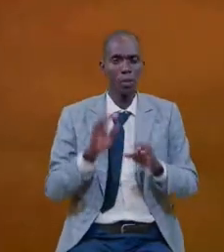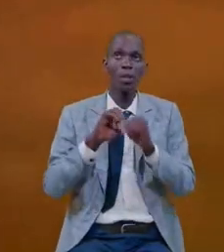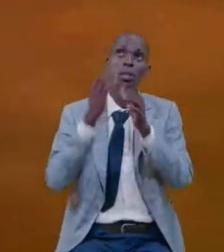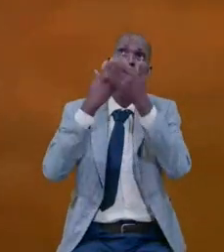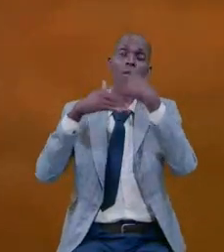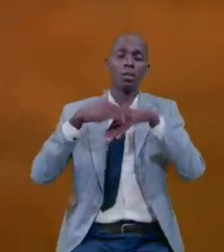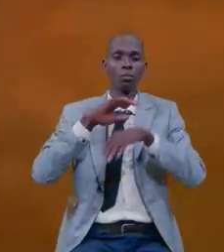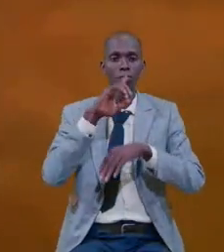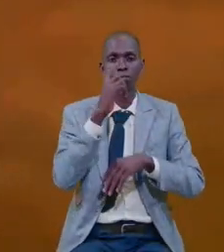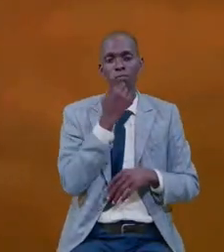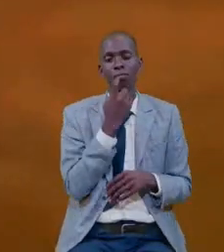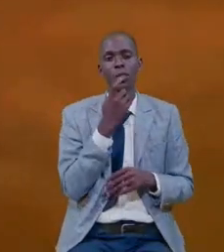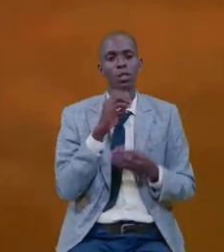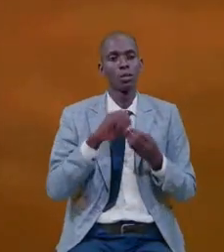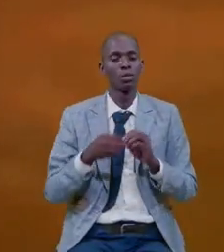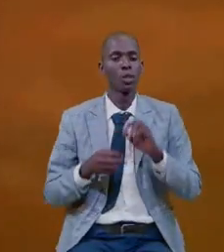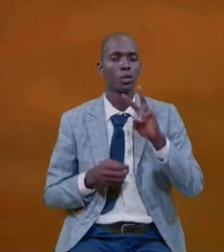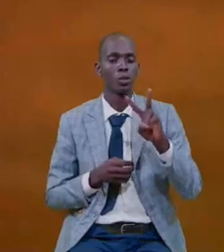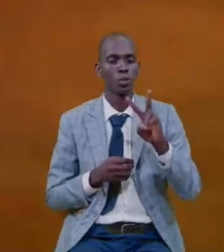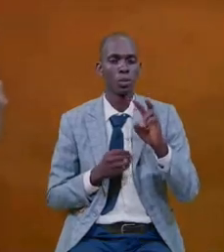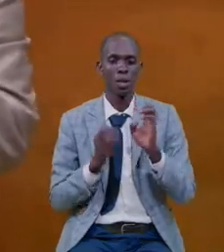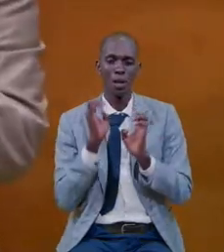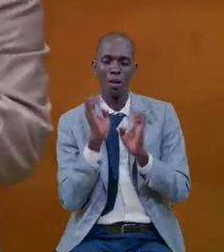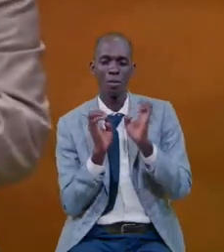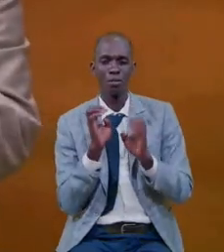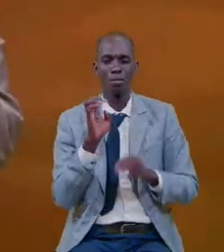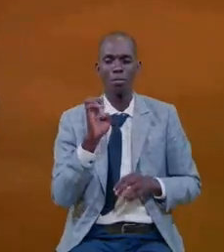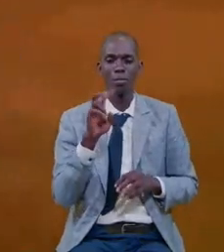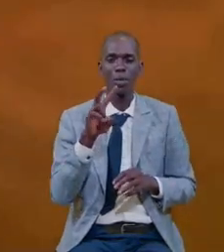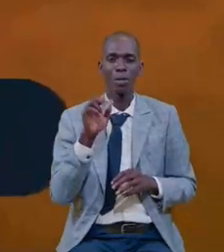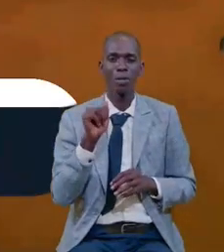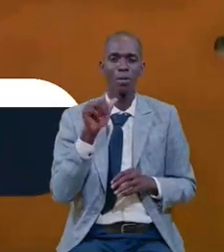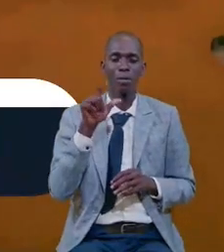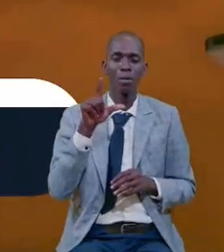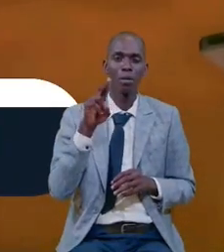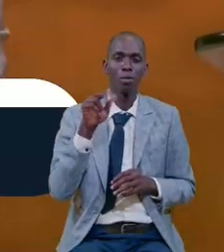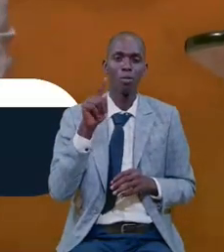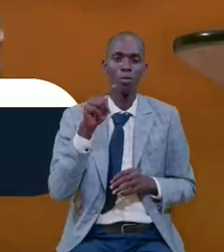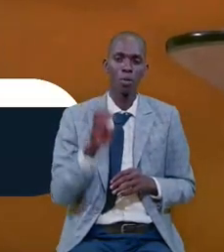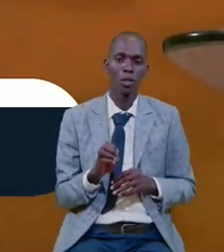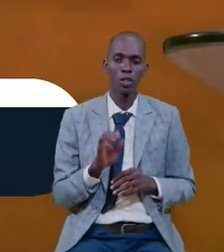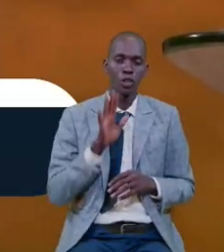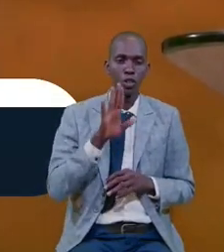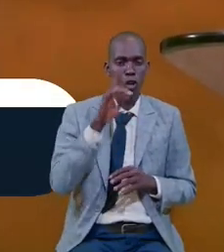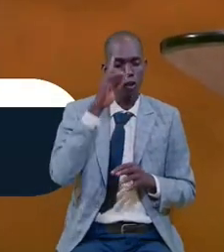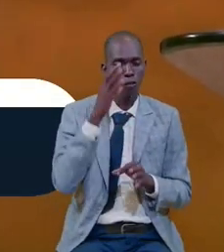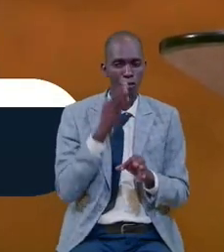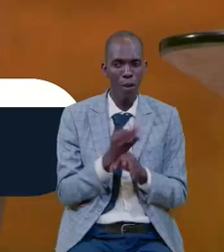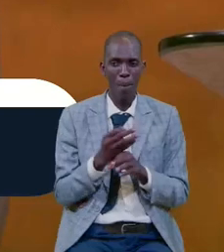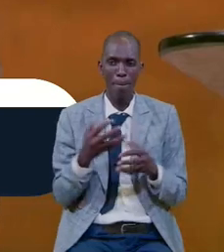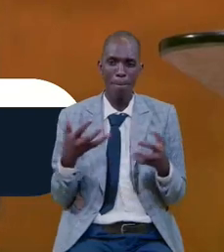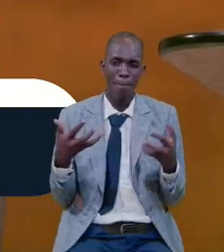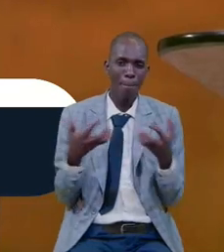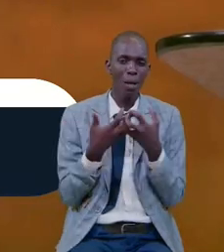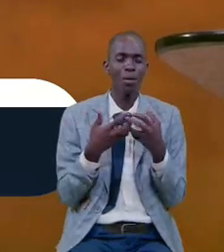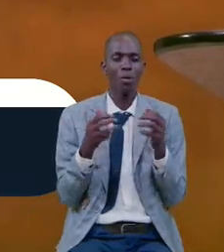Numéro 2 ici, c'est évaluer votre foi en fonction d'un tremblement